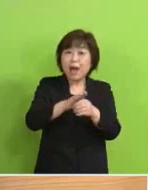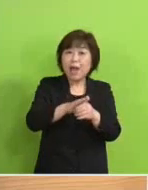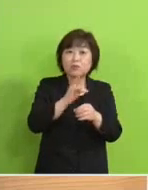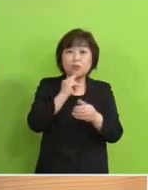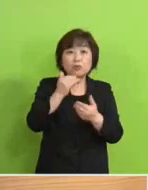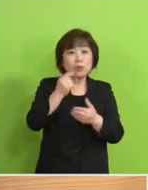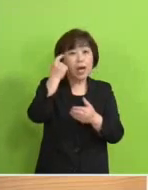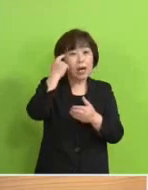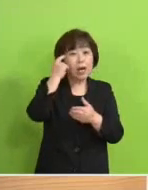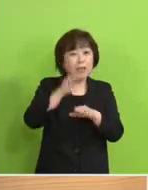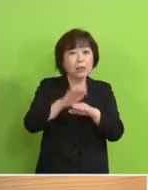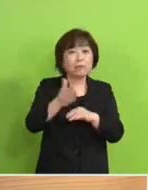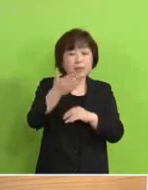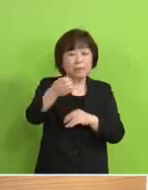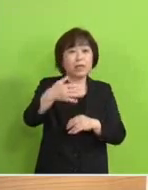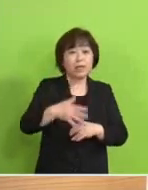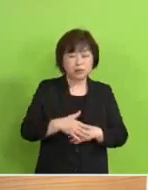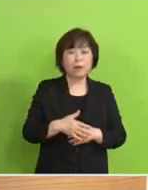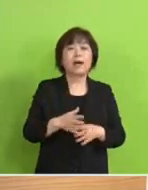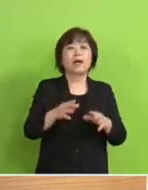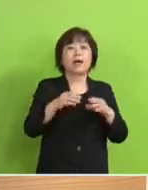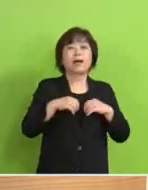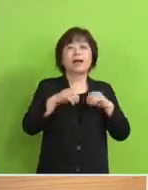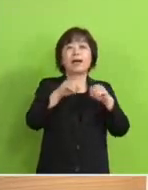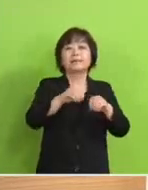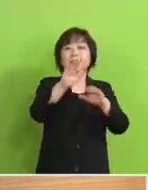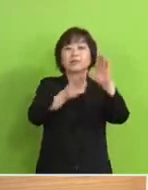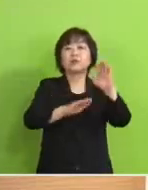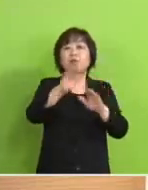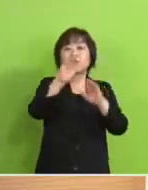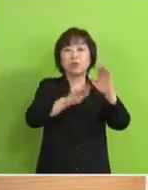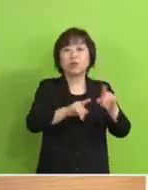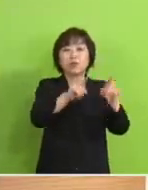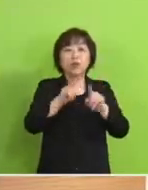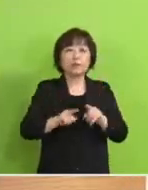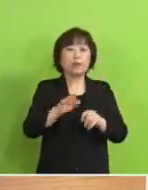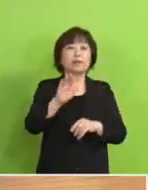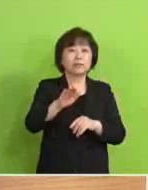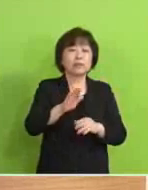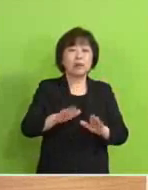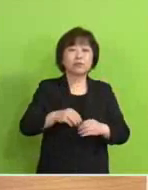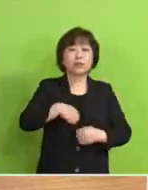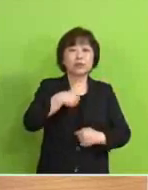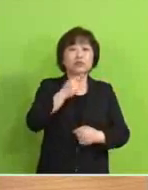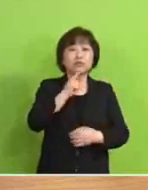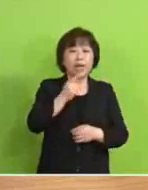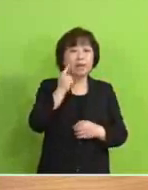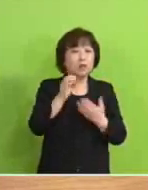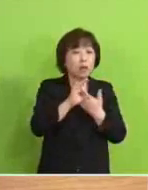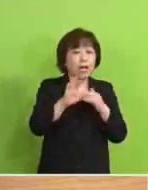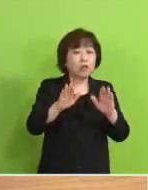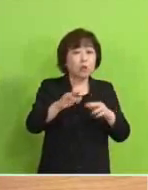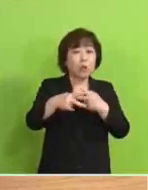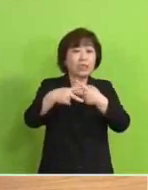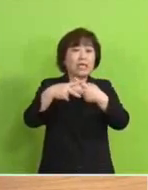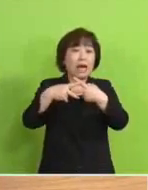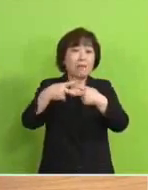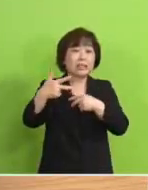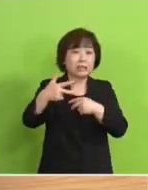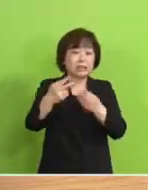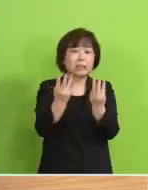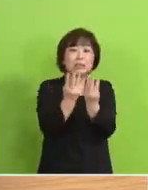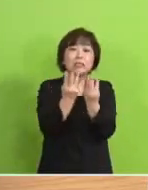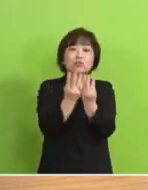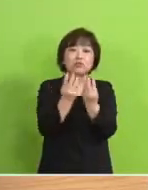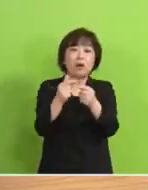という、そういったお考えというのはどうでしょうか。 はい、これはもう感染状況次第でございます。まあ、今、正直言って例えば今日の新居浜市も人